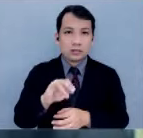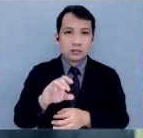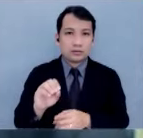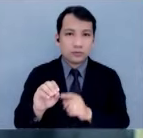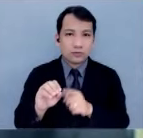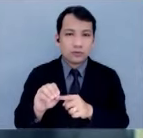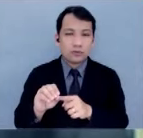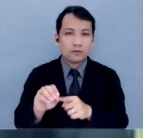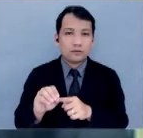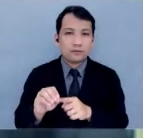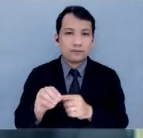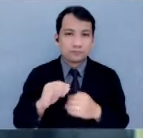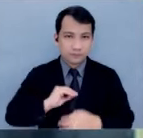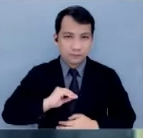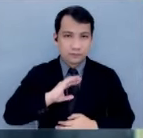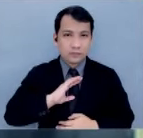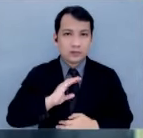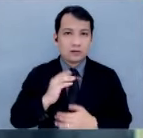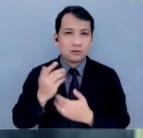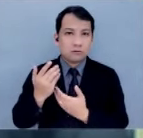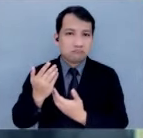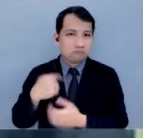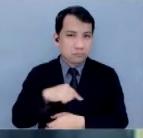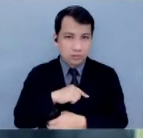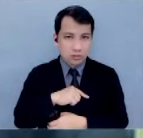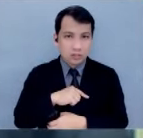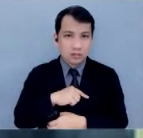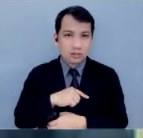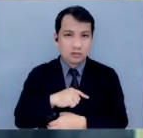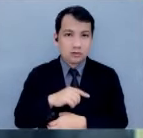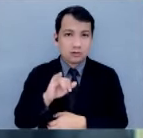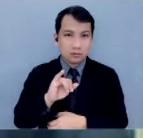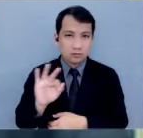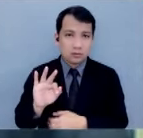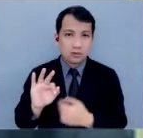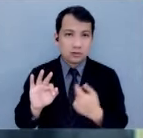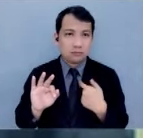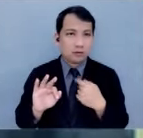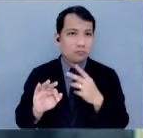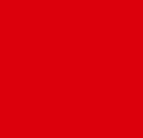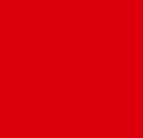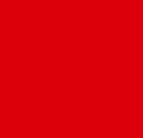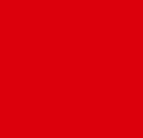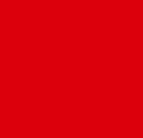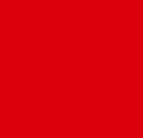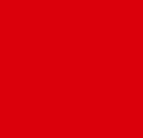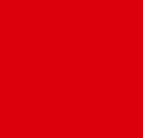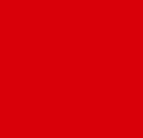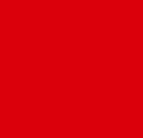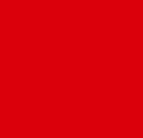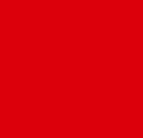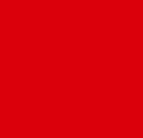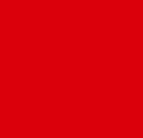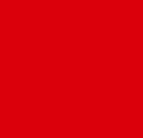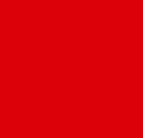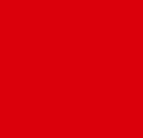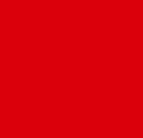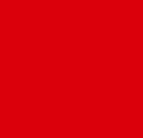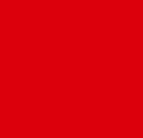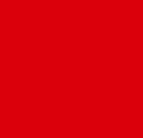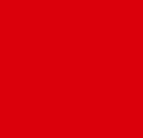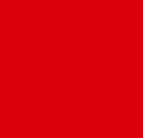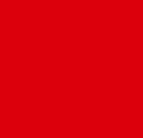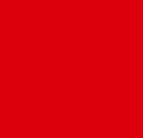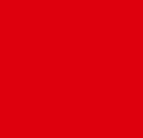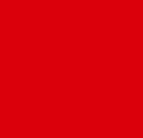still confident that well, if there will be interruptions, it will be controlled. Mga kapatid, Julius Babaw po. Iba